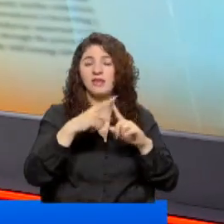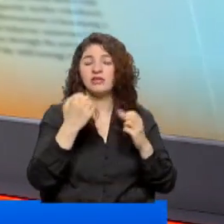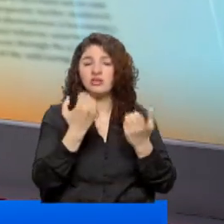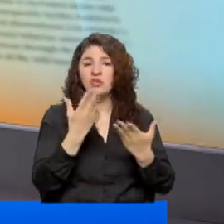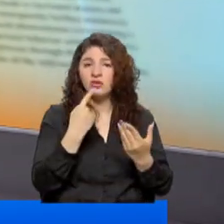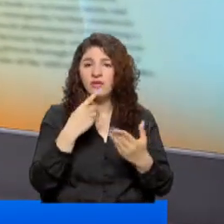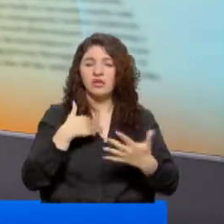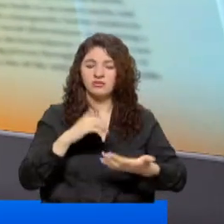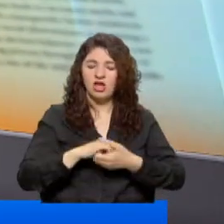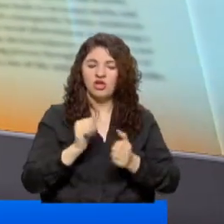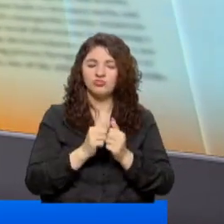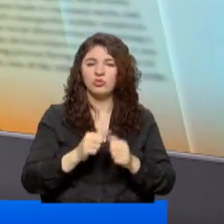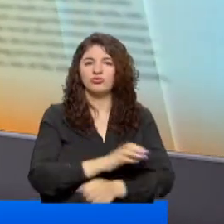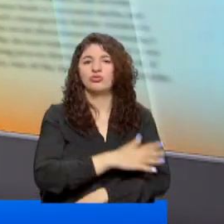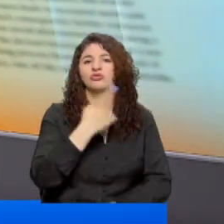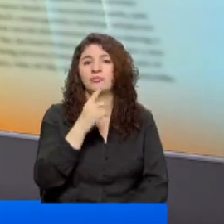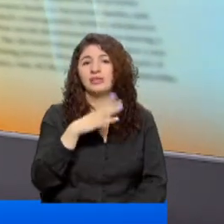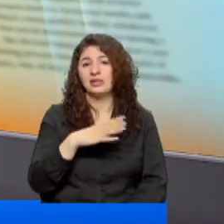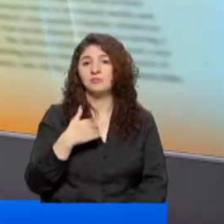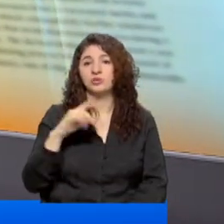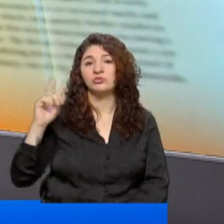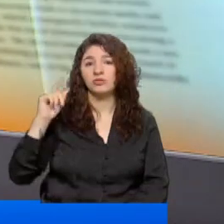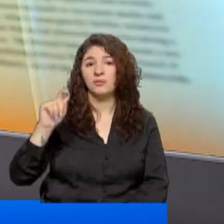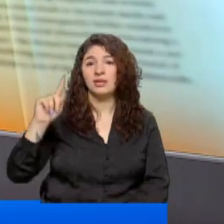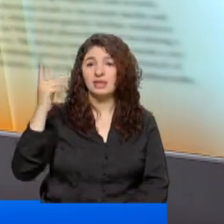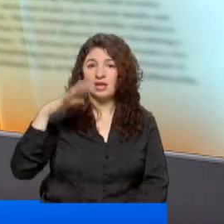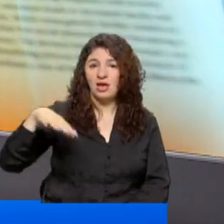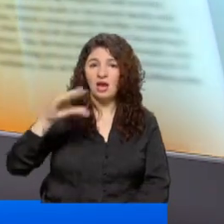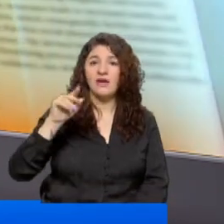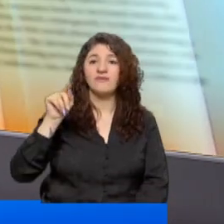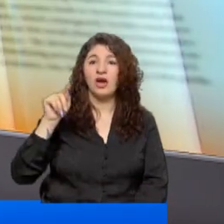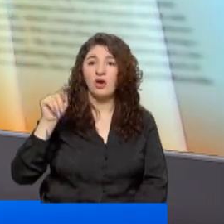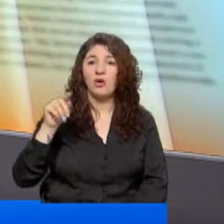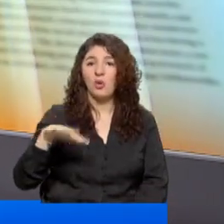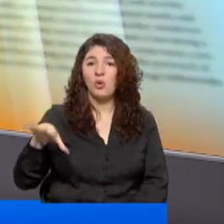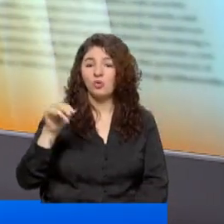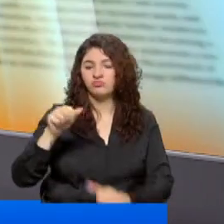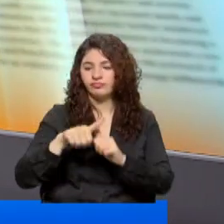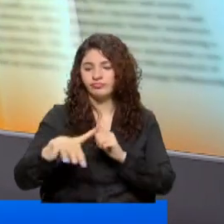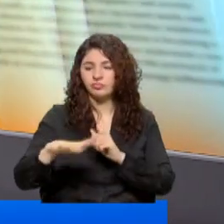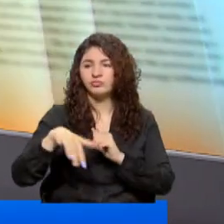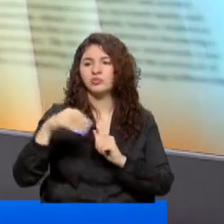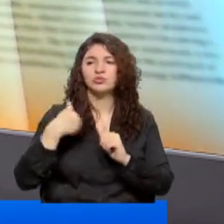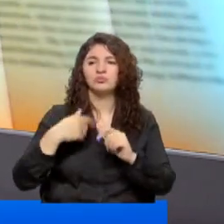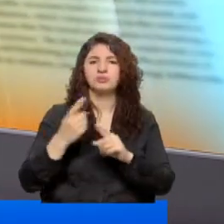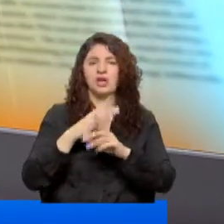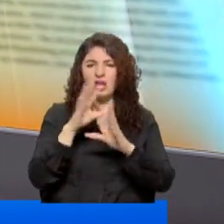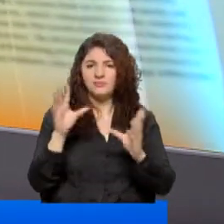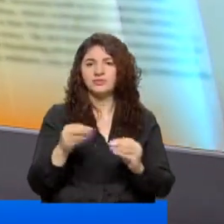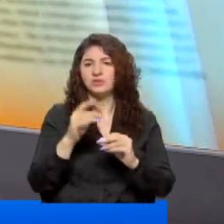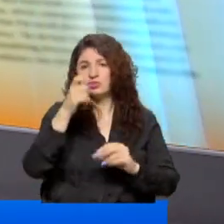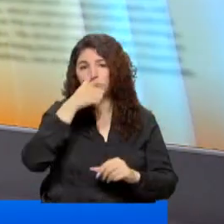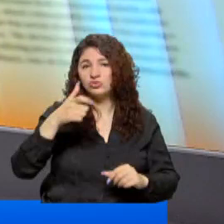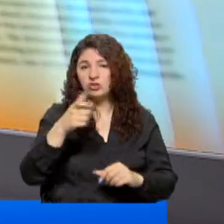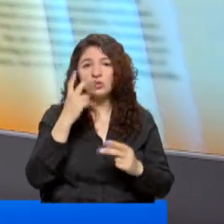dayanışma duygularımda aktarmak isterim bizi yöneten iktidara ve iktidarın organlarına bütün organlarına